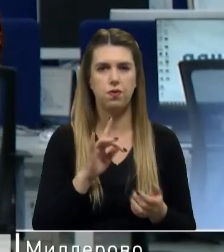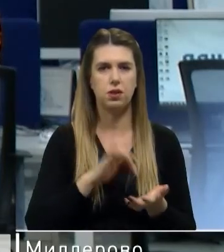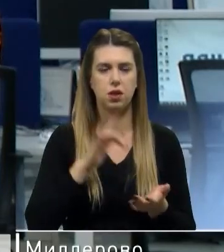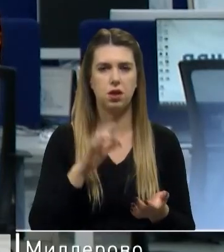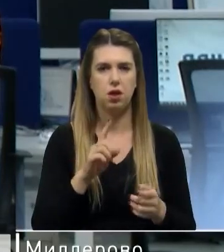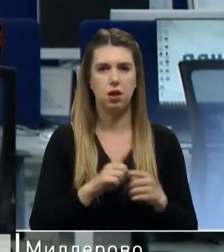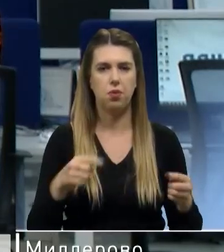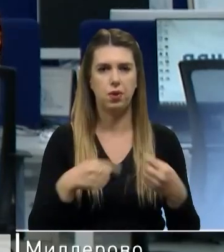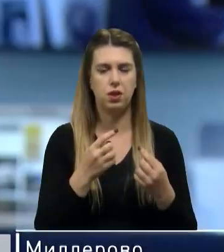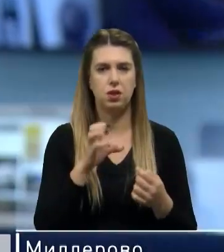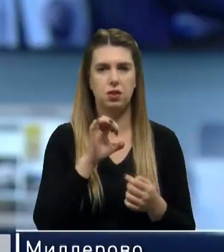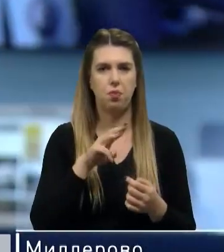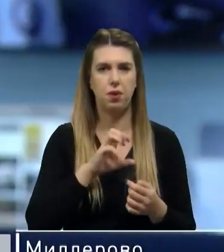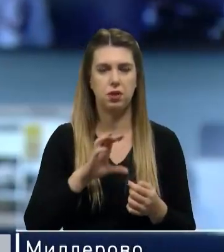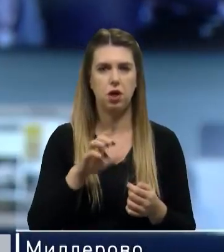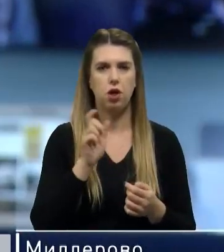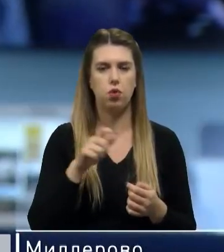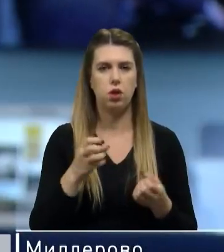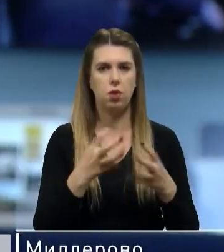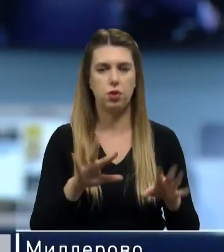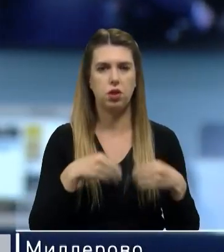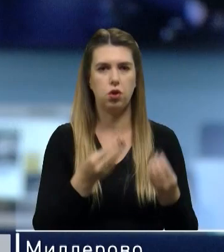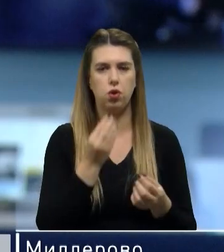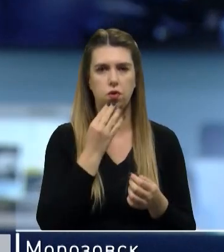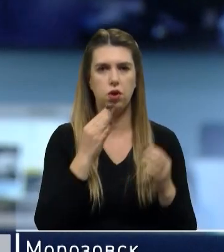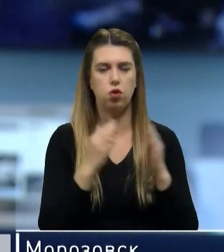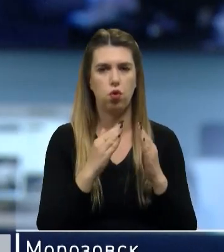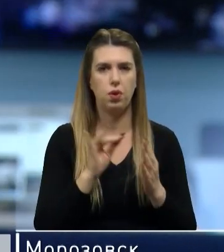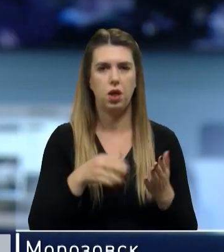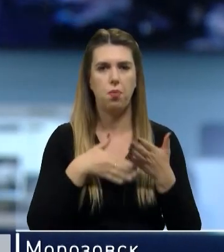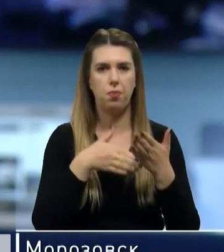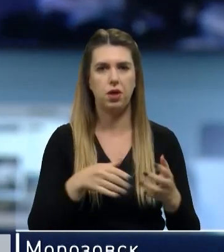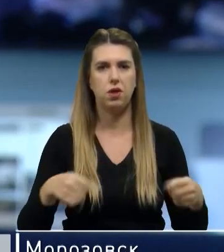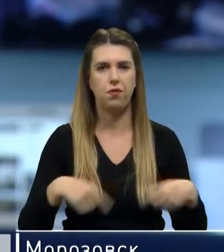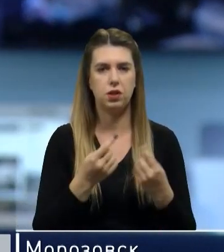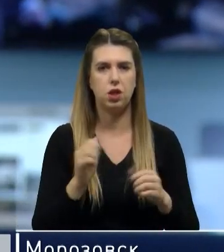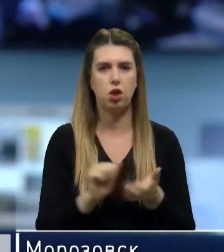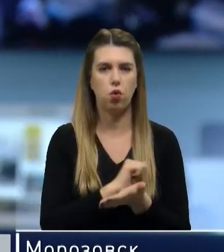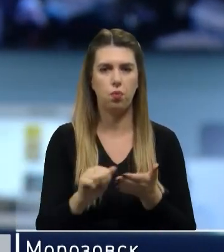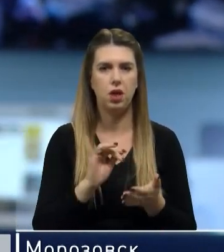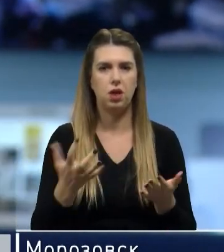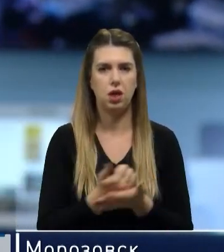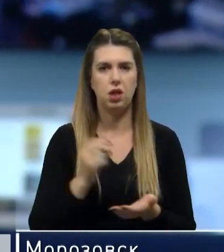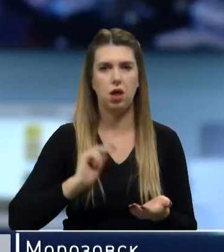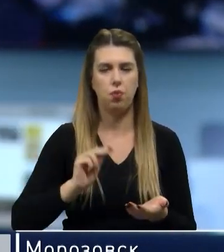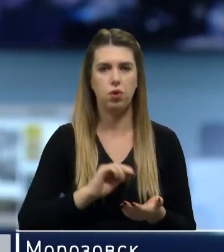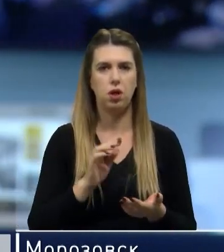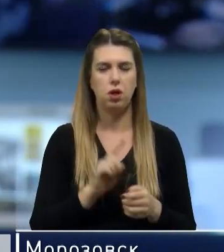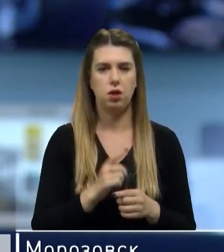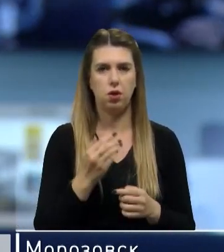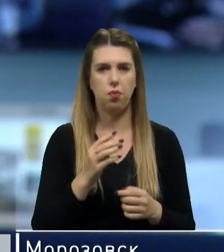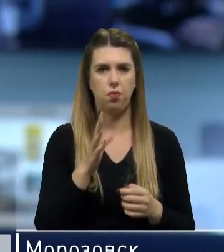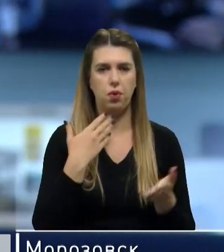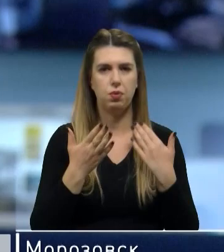центре реабилитации «Спас». Людям не просто дают еду и кров, но и помогают восстановить документы и найти работу. Дарья